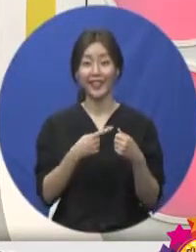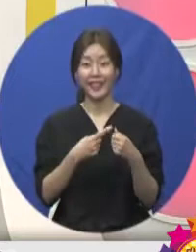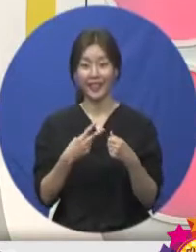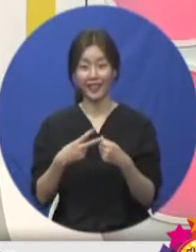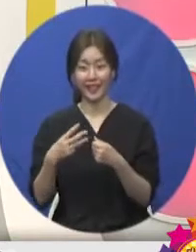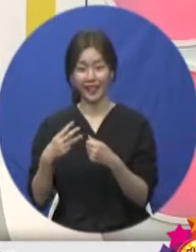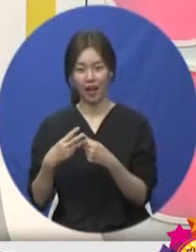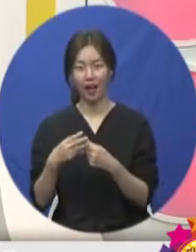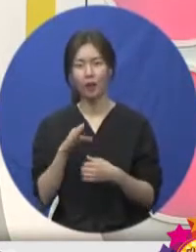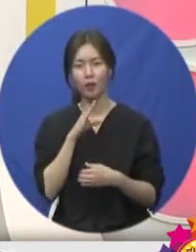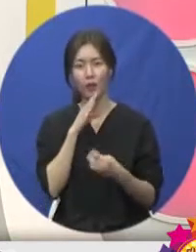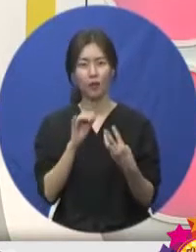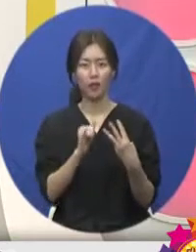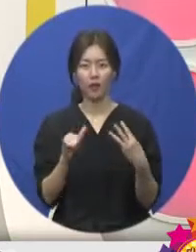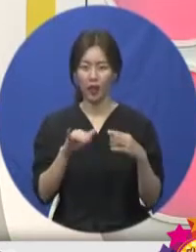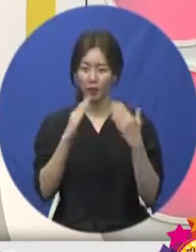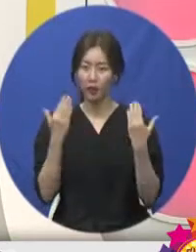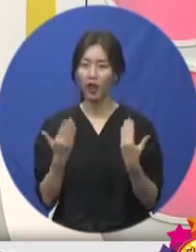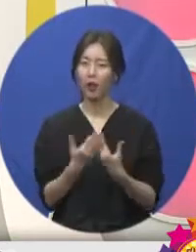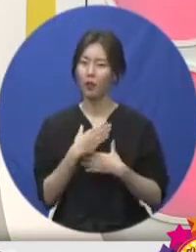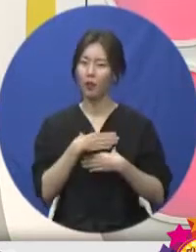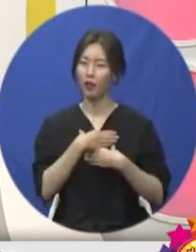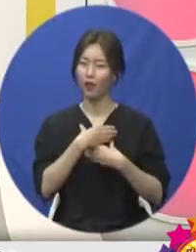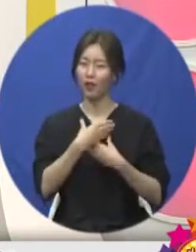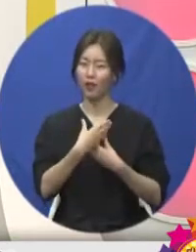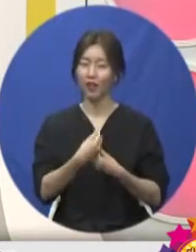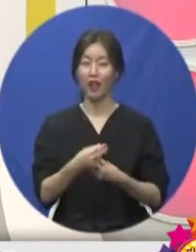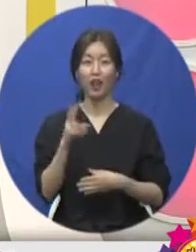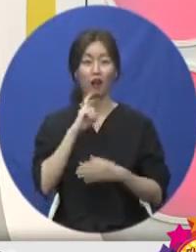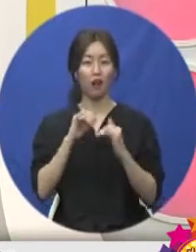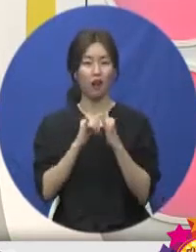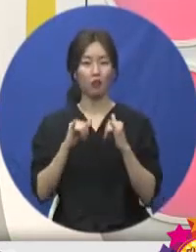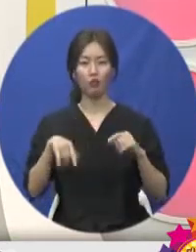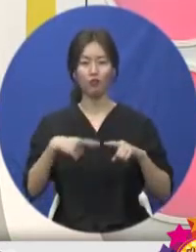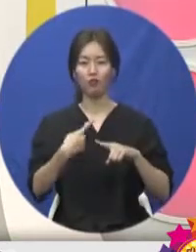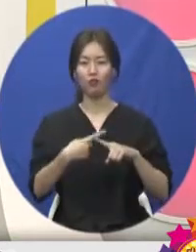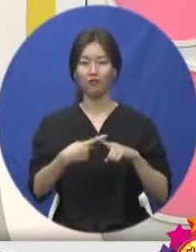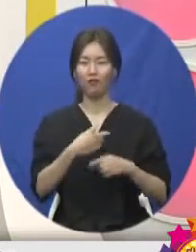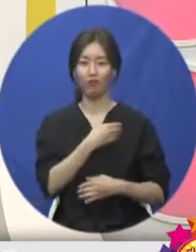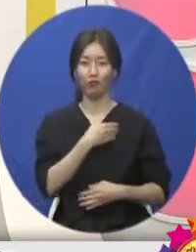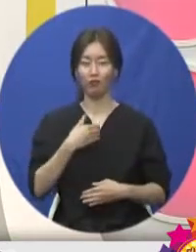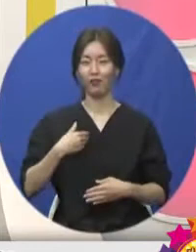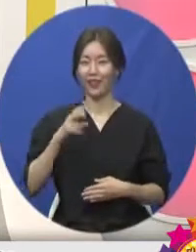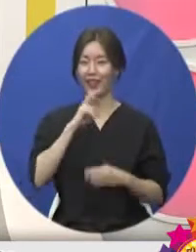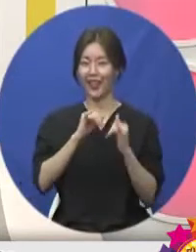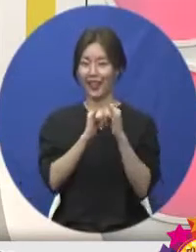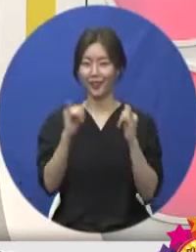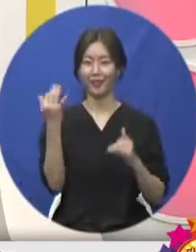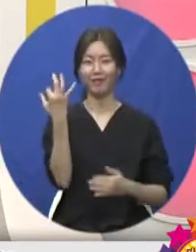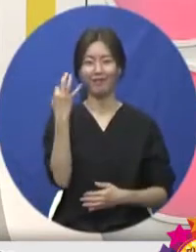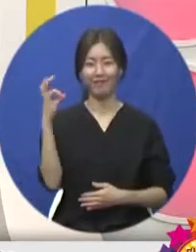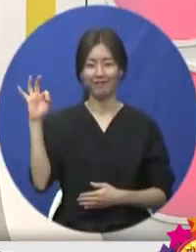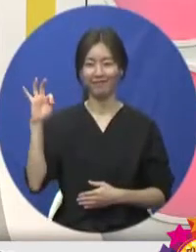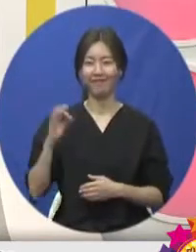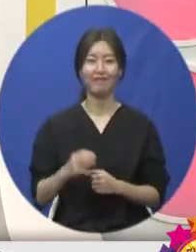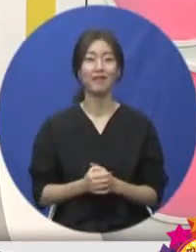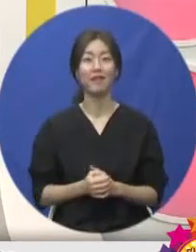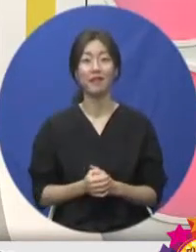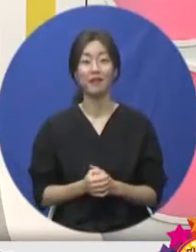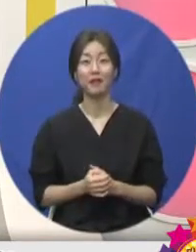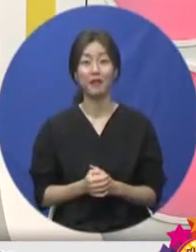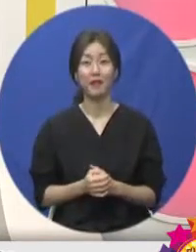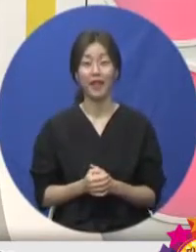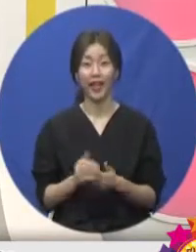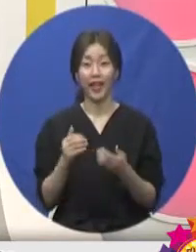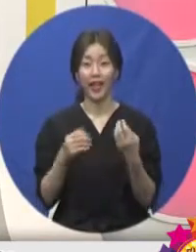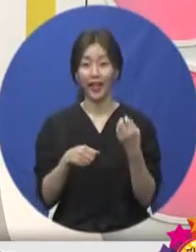노래 편안하게 잘 하셨습니다. 그렇습니다. 가수 뭐 못지않게 충분한 가수 실력이 있습니다. 네. 그러면 네 번째 분은